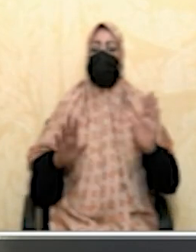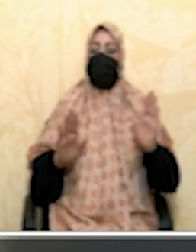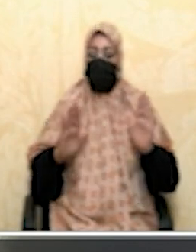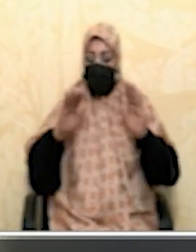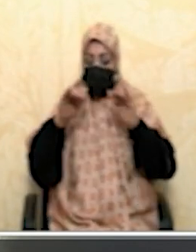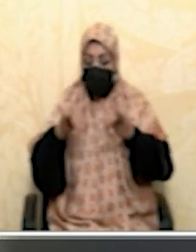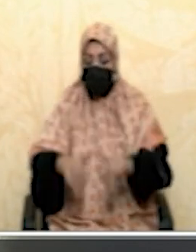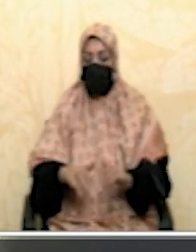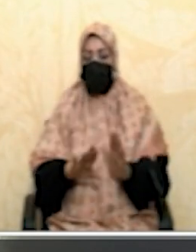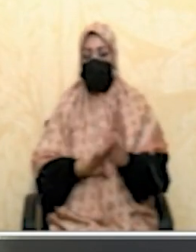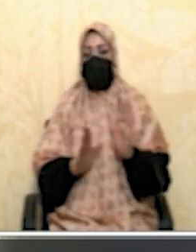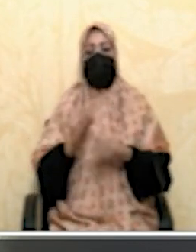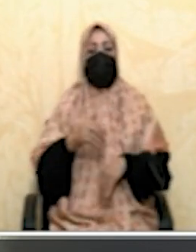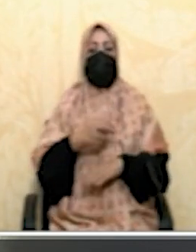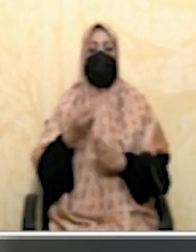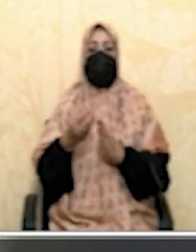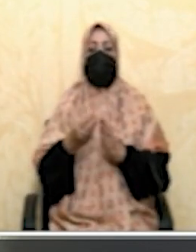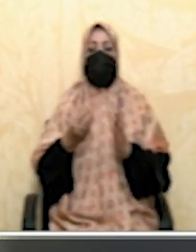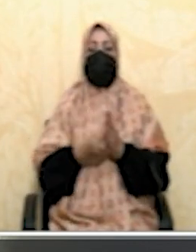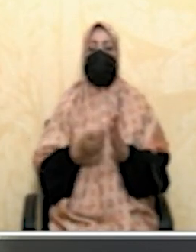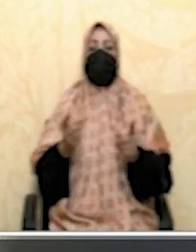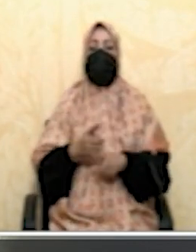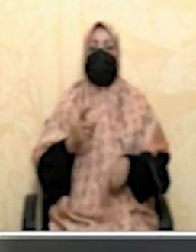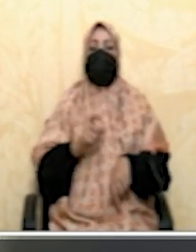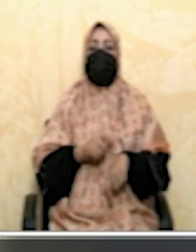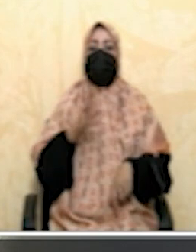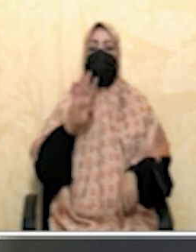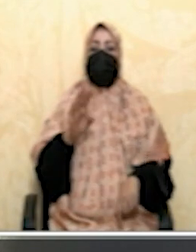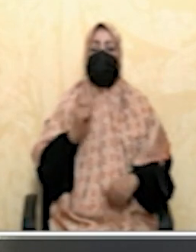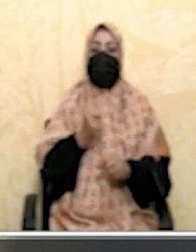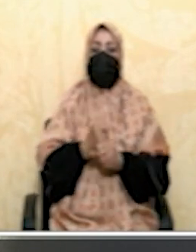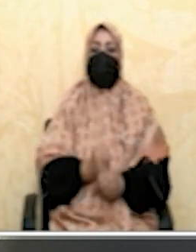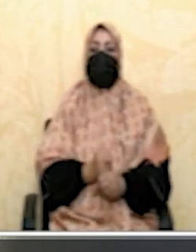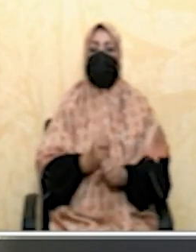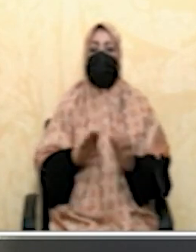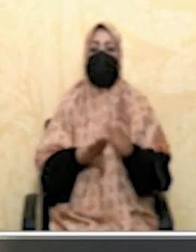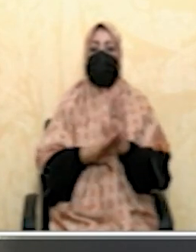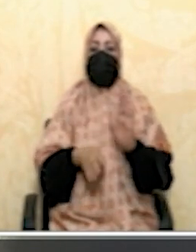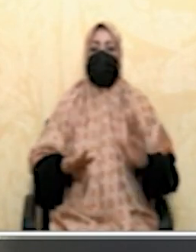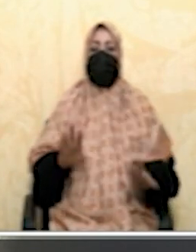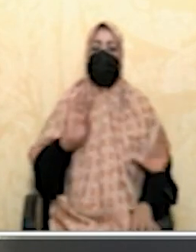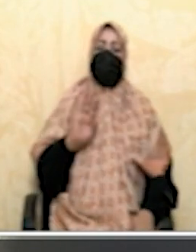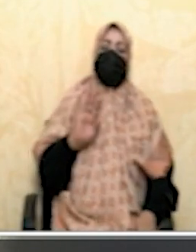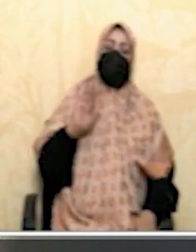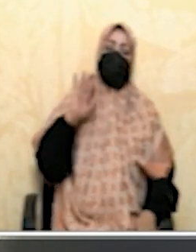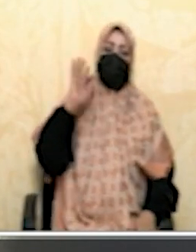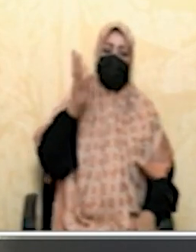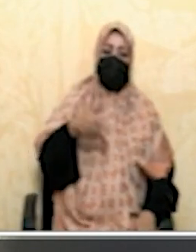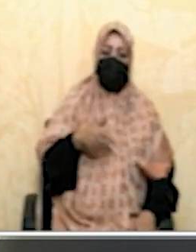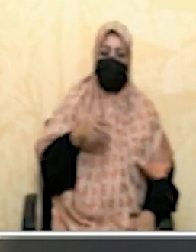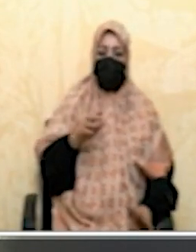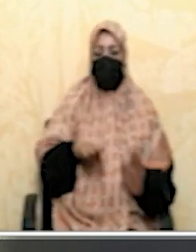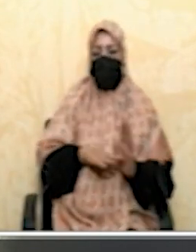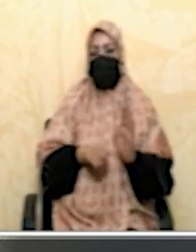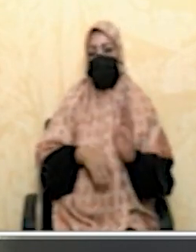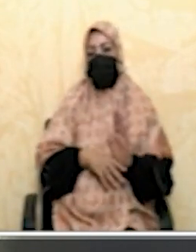لانك مقيم دخولك يقطع حكم السفر فبالتالي ما دمت في تبرق يعني بتتم الصلاه خرجت من طبرق لك